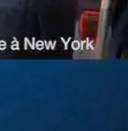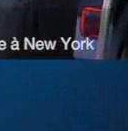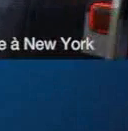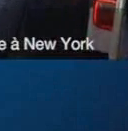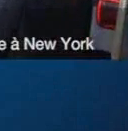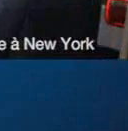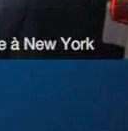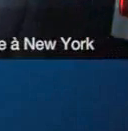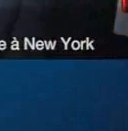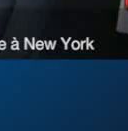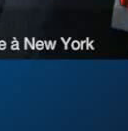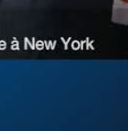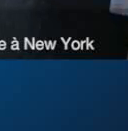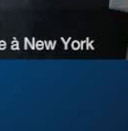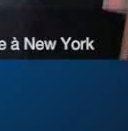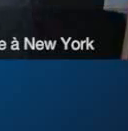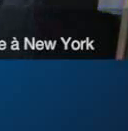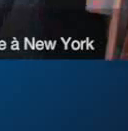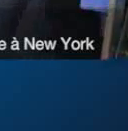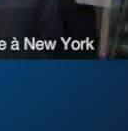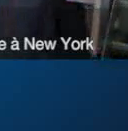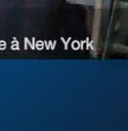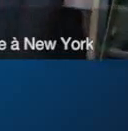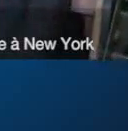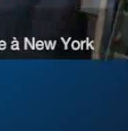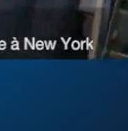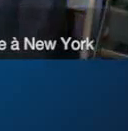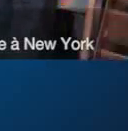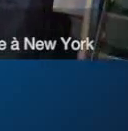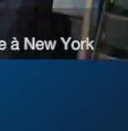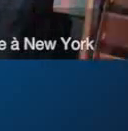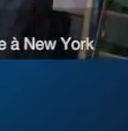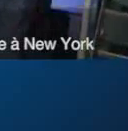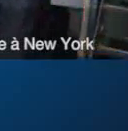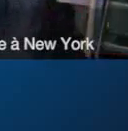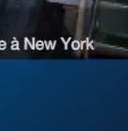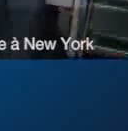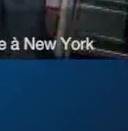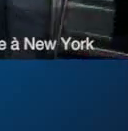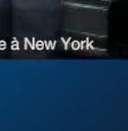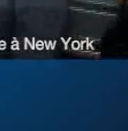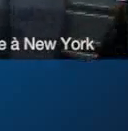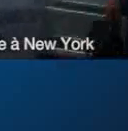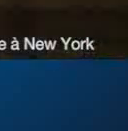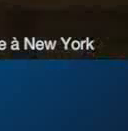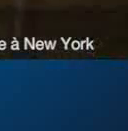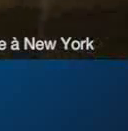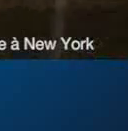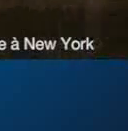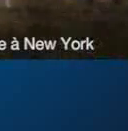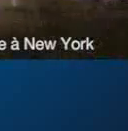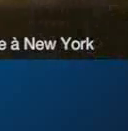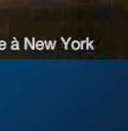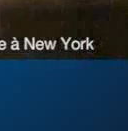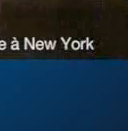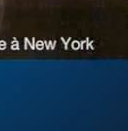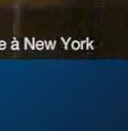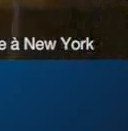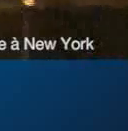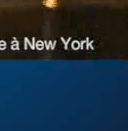il prendra part à la 68e session de l'Assemblée générale des Nations Unies qui s'ouvre demain,